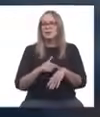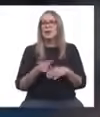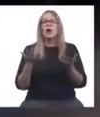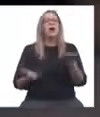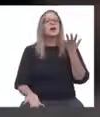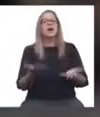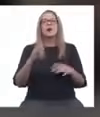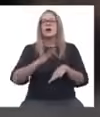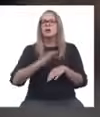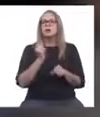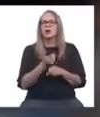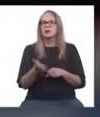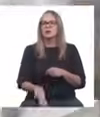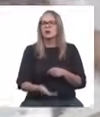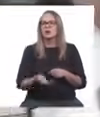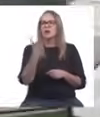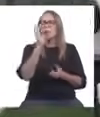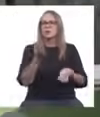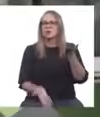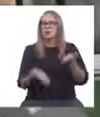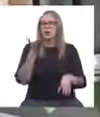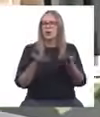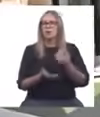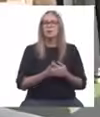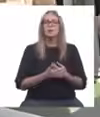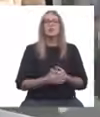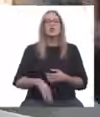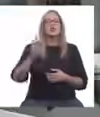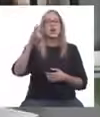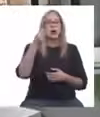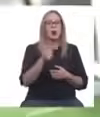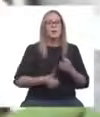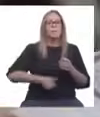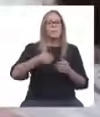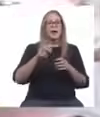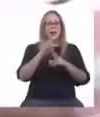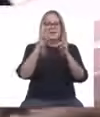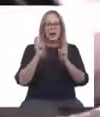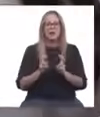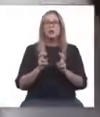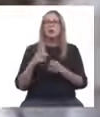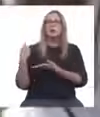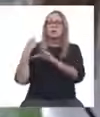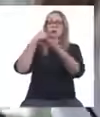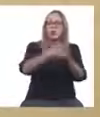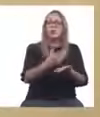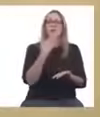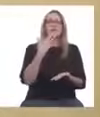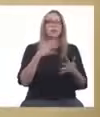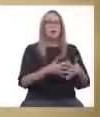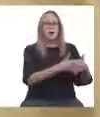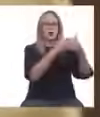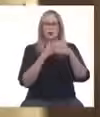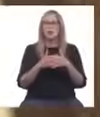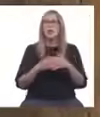עושים פה? 50 קילו. 50 קילו. שי גראוכר מנהל את העמותה שמתוקצבת על ידי יהודים מארצות הברית. את חמל הציוד הוא